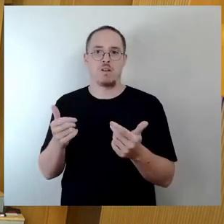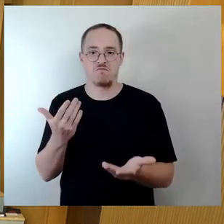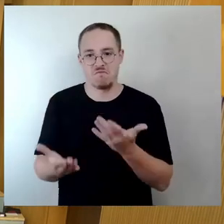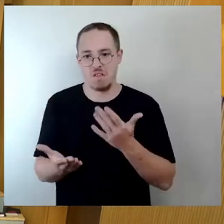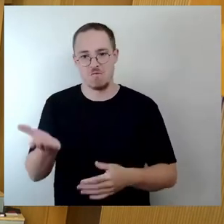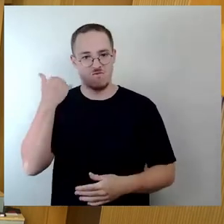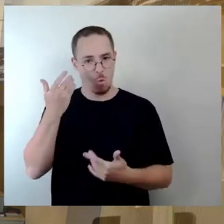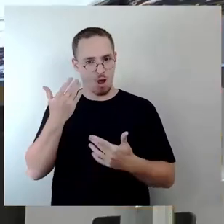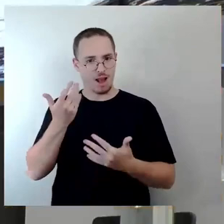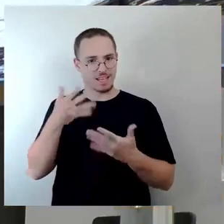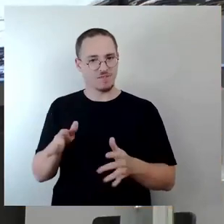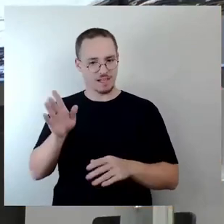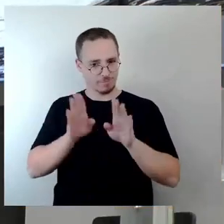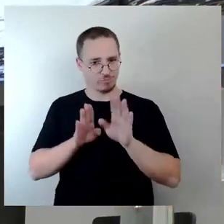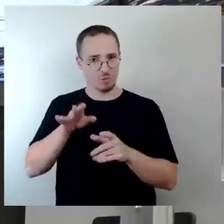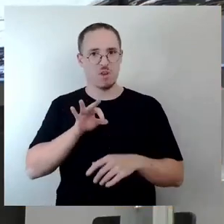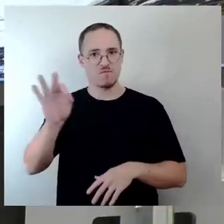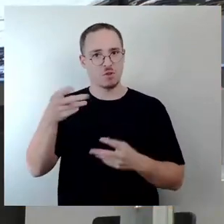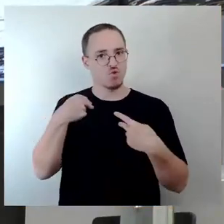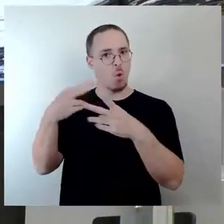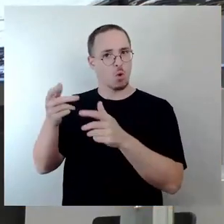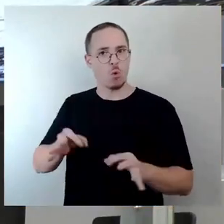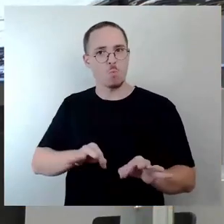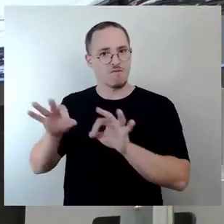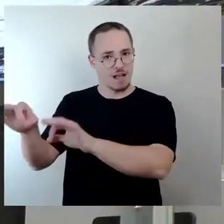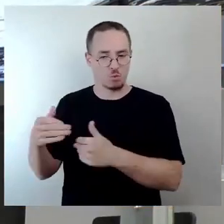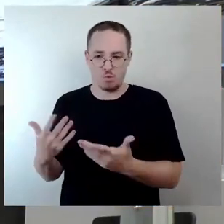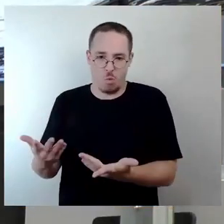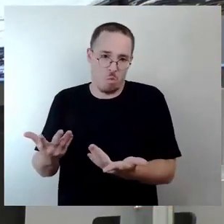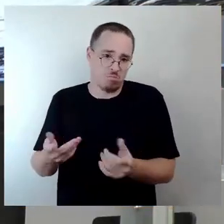hätten wir das Thema jetzt nie auf der Tagesordnung gehabt.